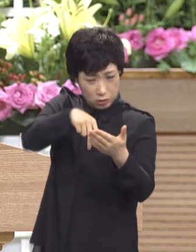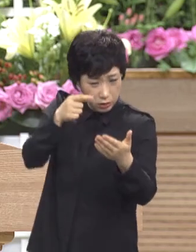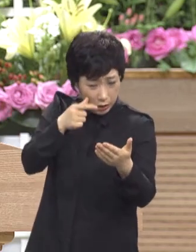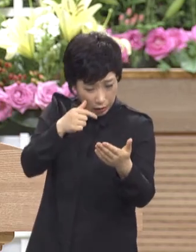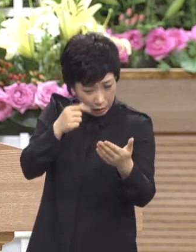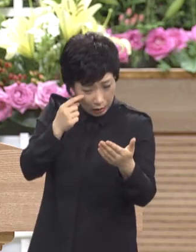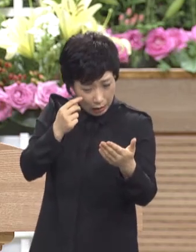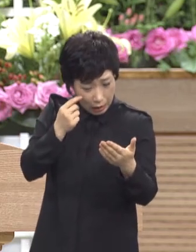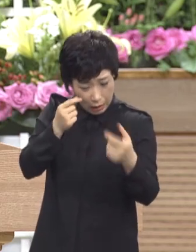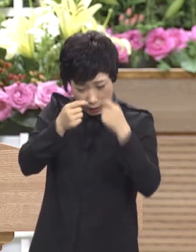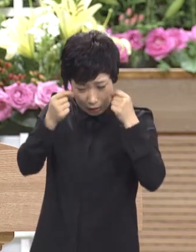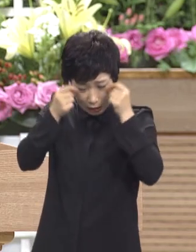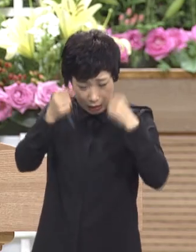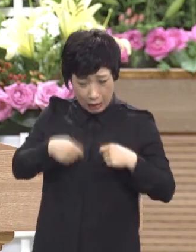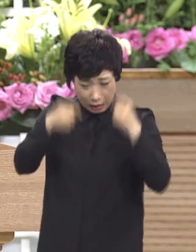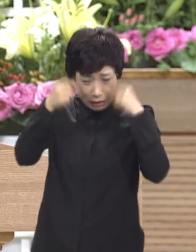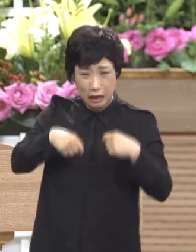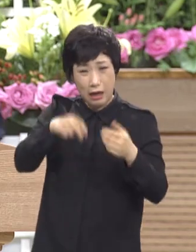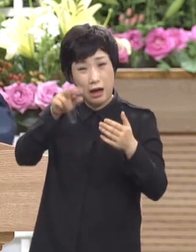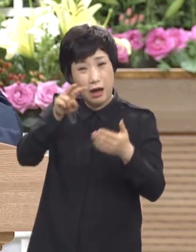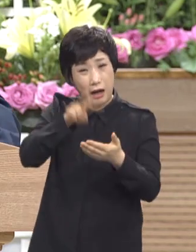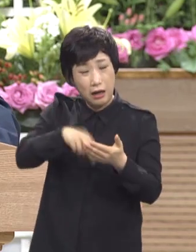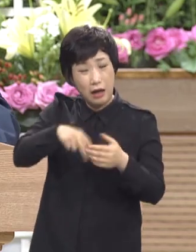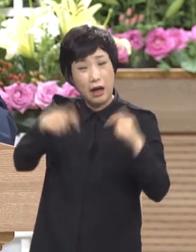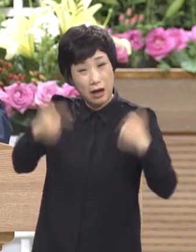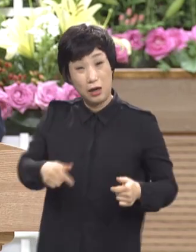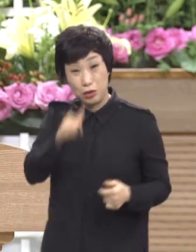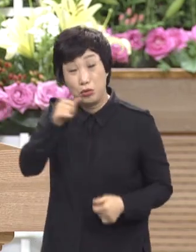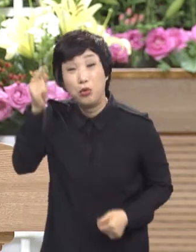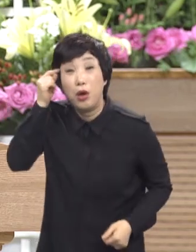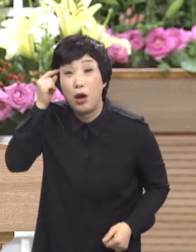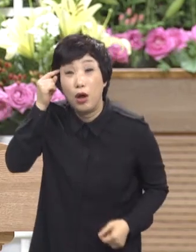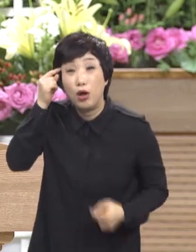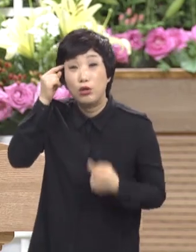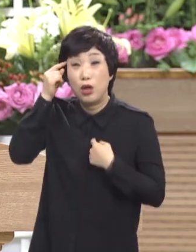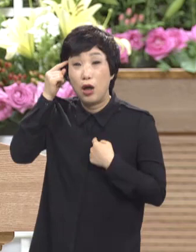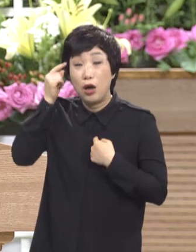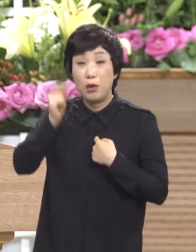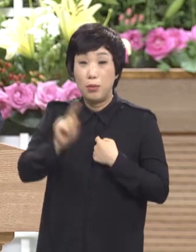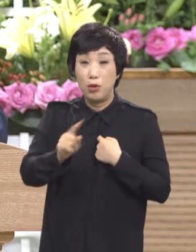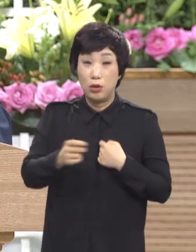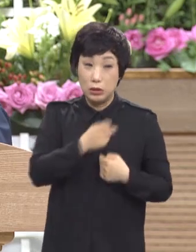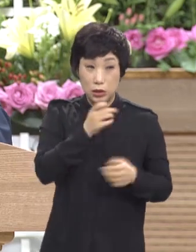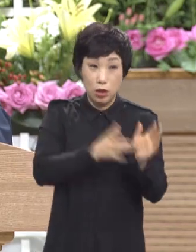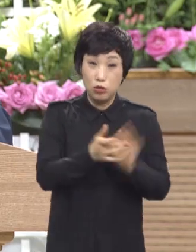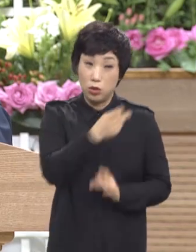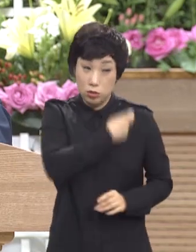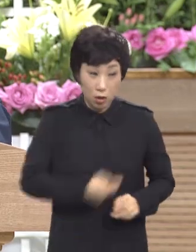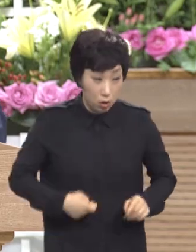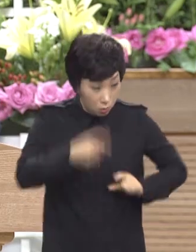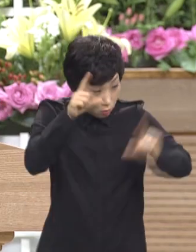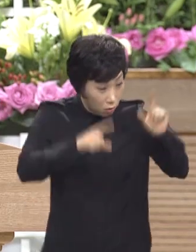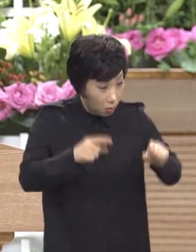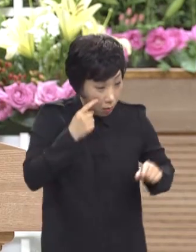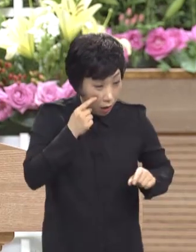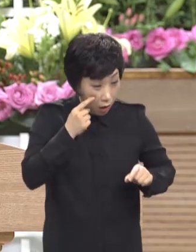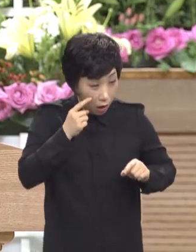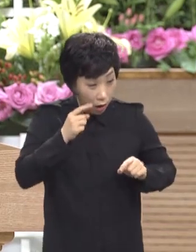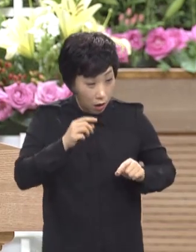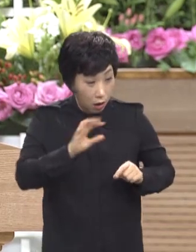안 울은 때가 거의 없어요. 왜 그러느냐? 그 제자들의 모습이 내 속에